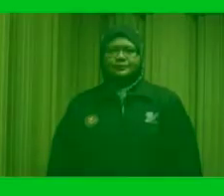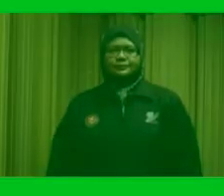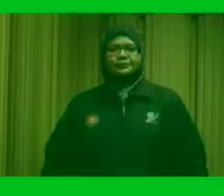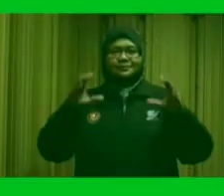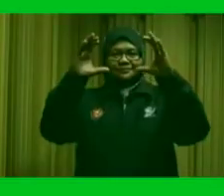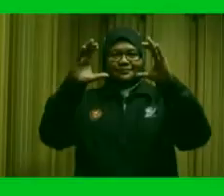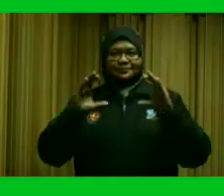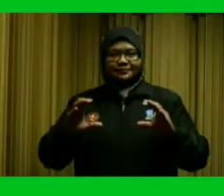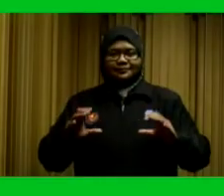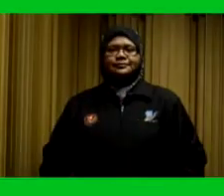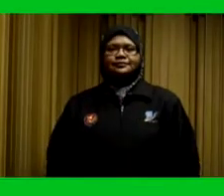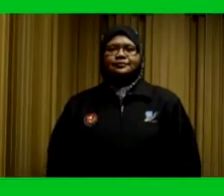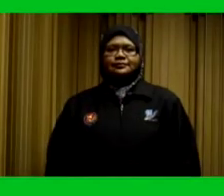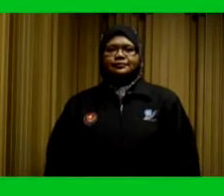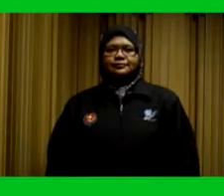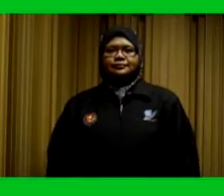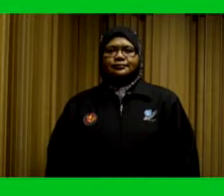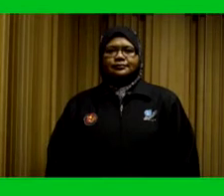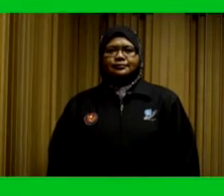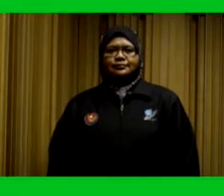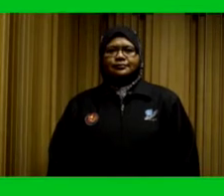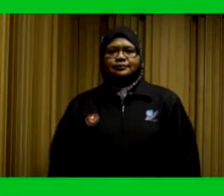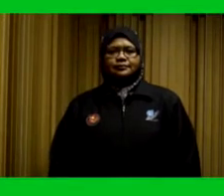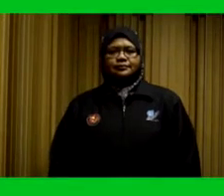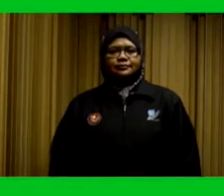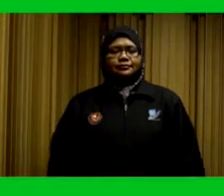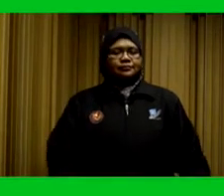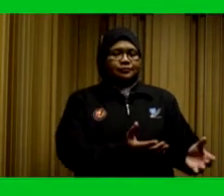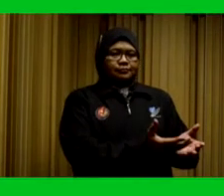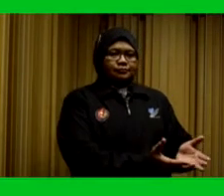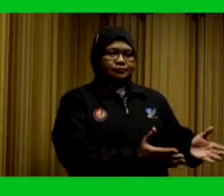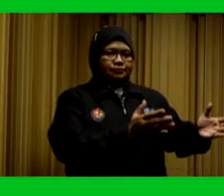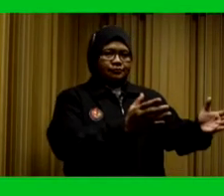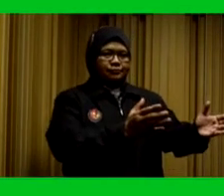Cara-caranya ialah panaskan minyak ke dalam kuali,